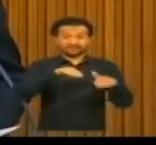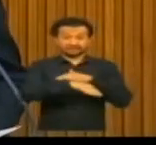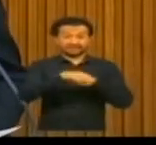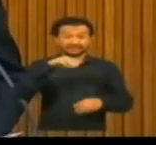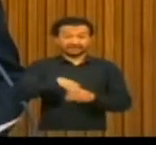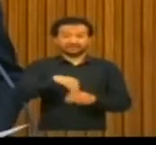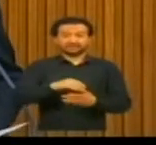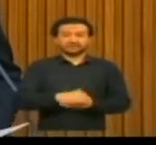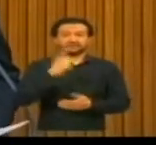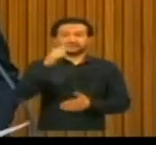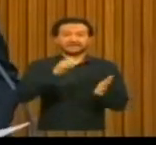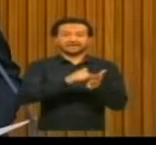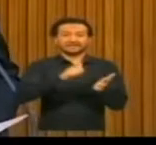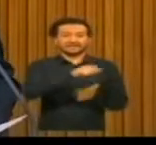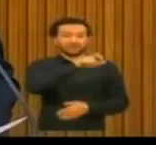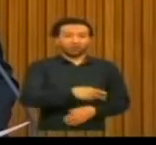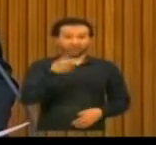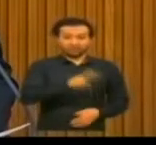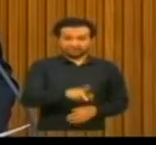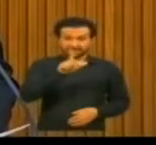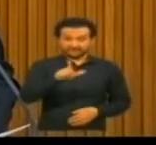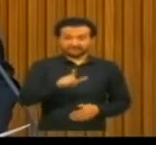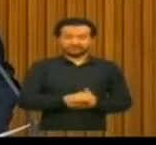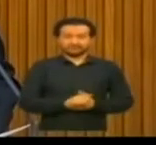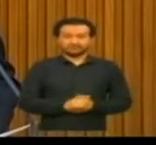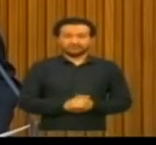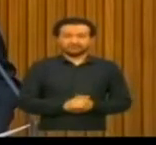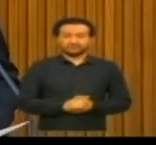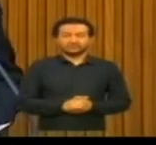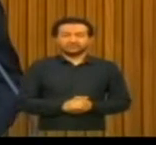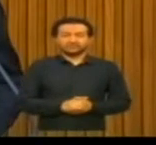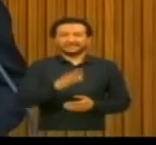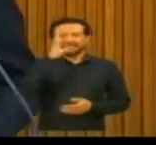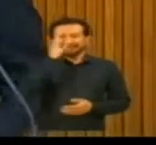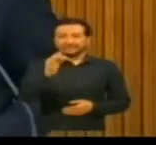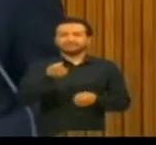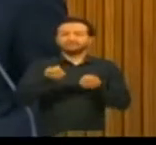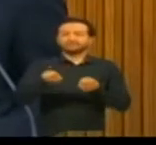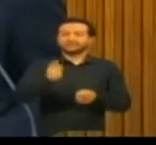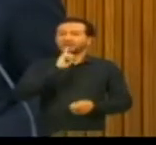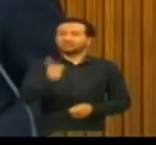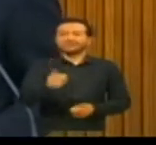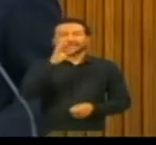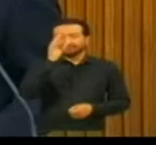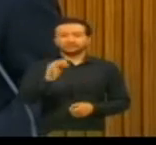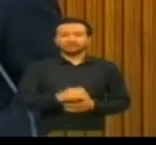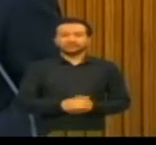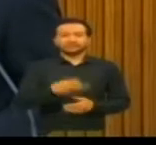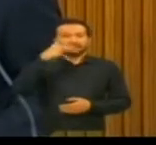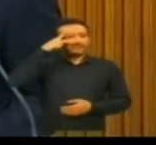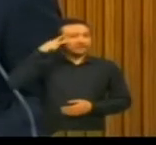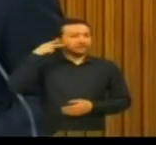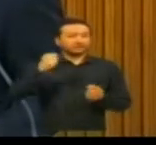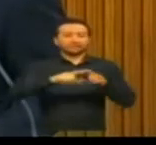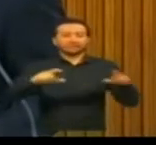için? Bir gazetecinin ölmesi mi gerekiyordu? Kim azmettirdi onları? Sahte